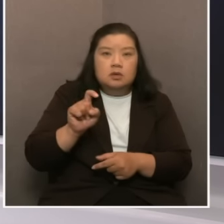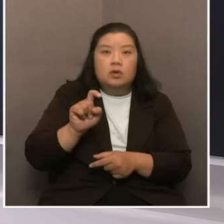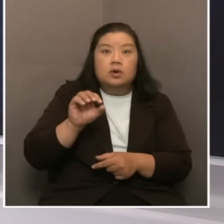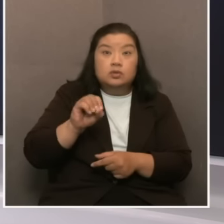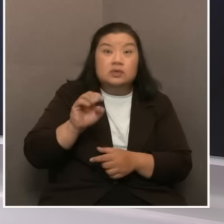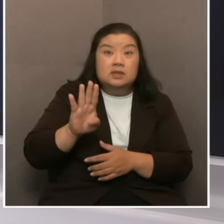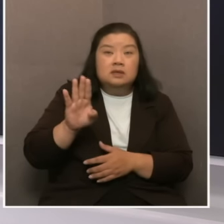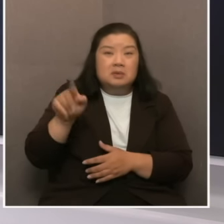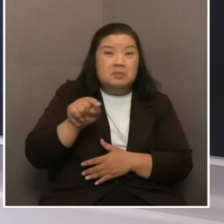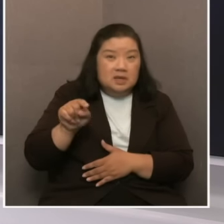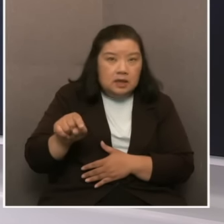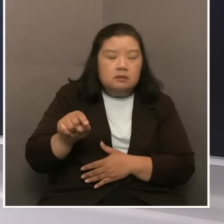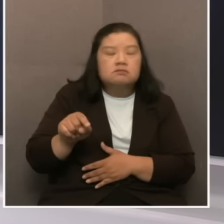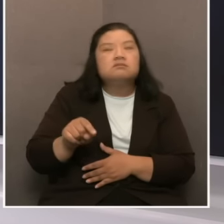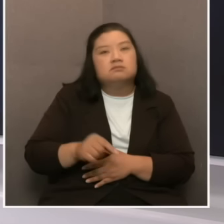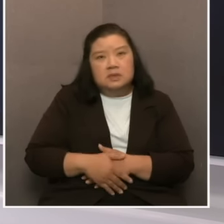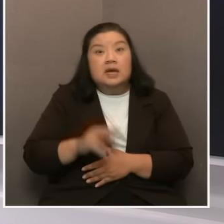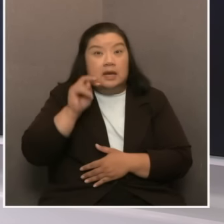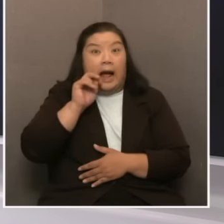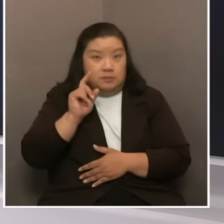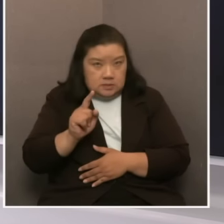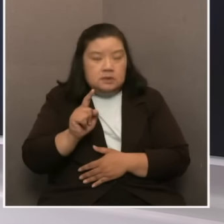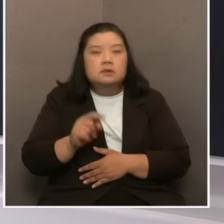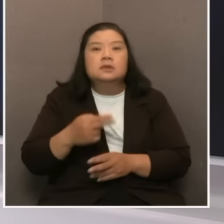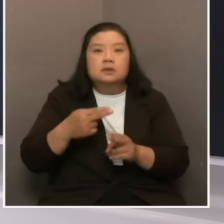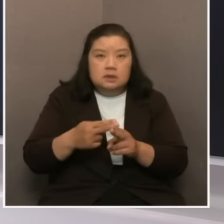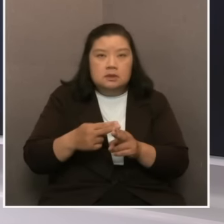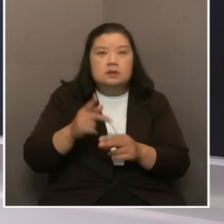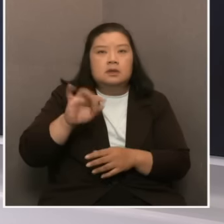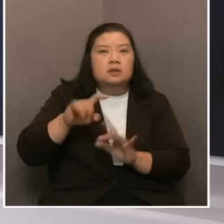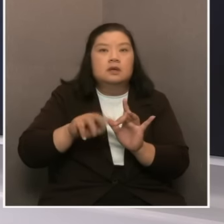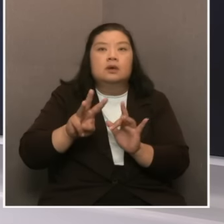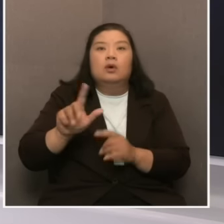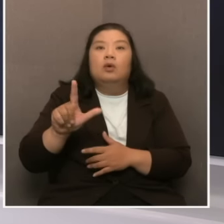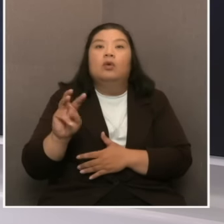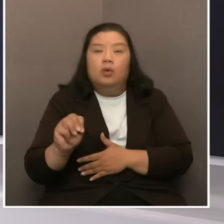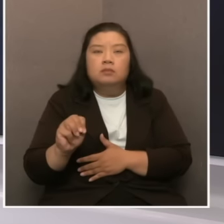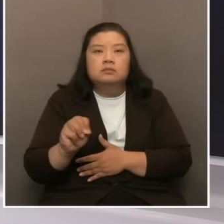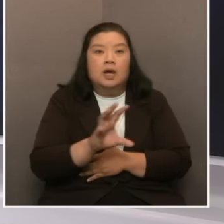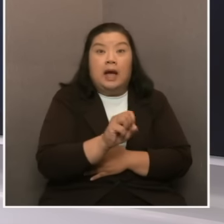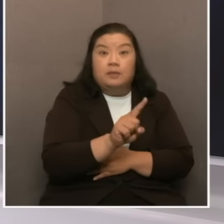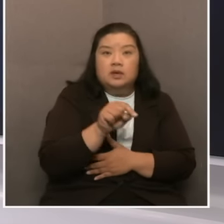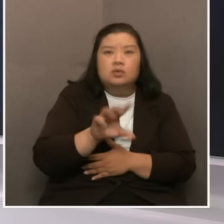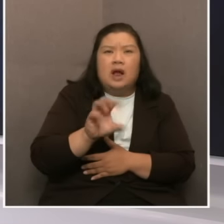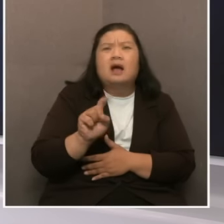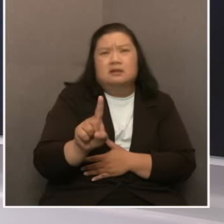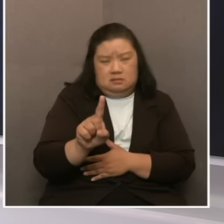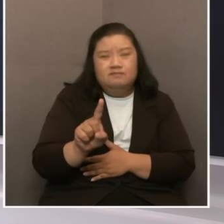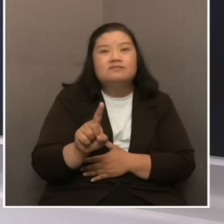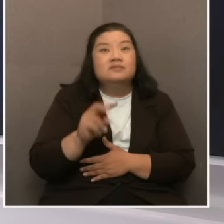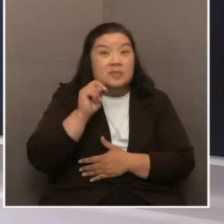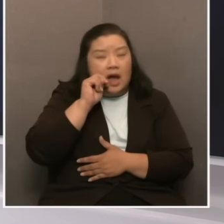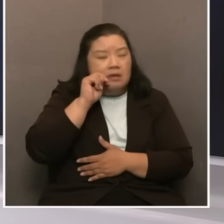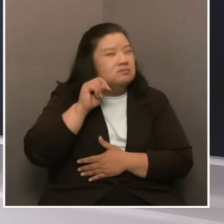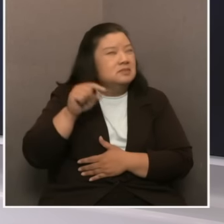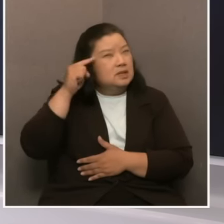องความจุในขณะที่อ่างเก็น้ำกิวลม อยู่ที่ 91.51 ประเซนตของความจุแนวน้ม ส่ง